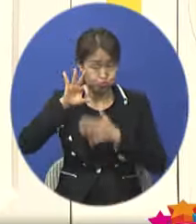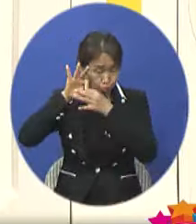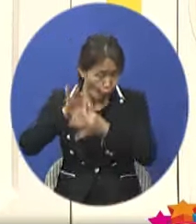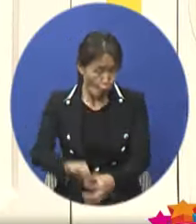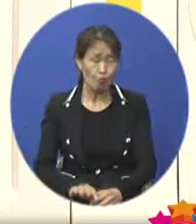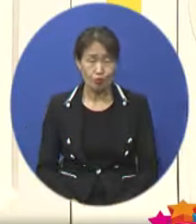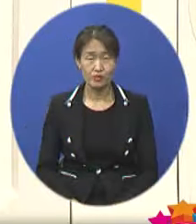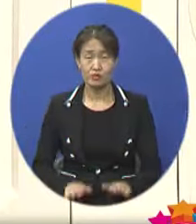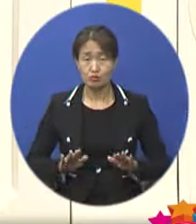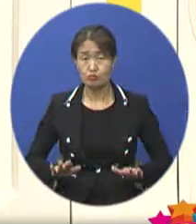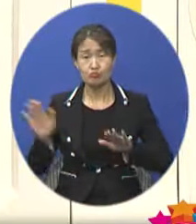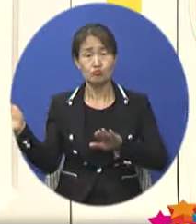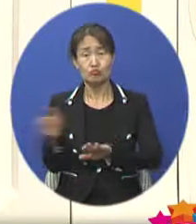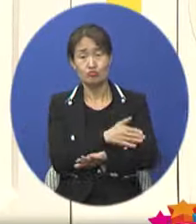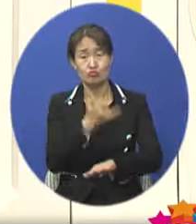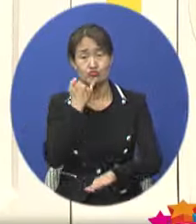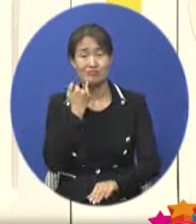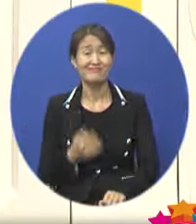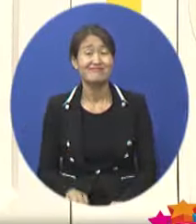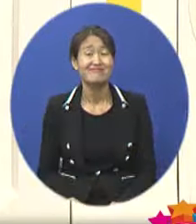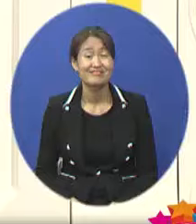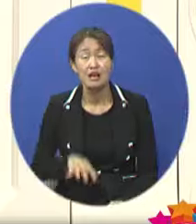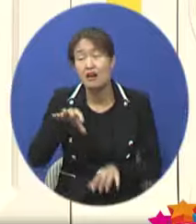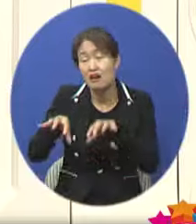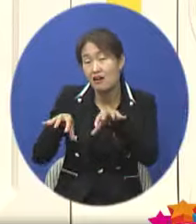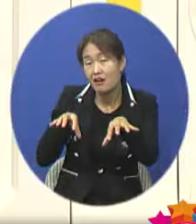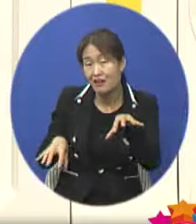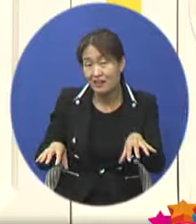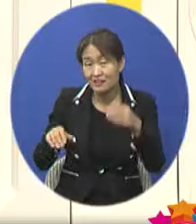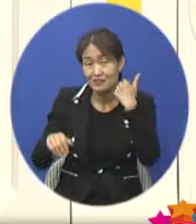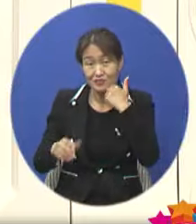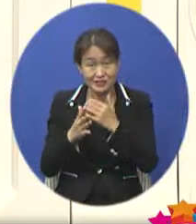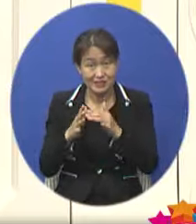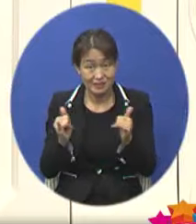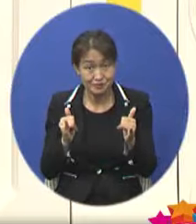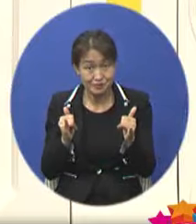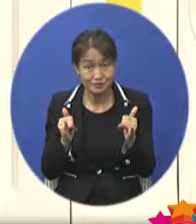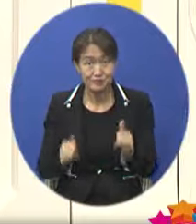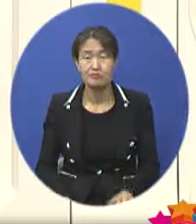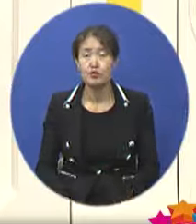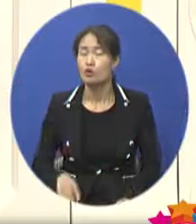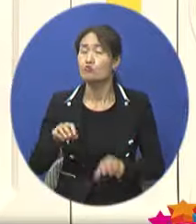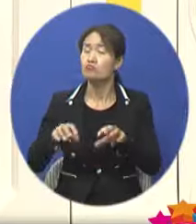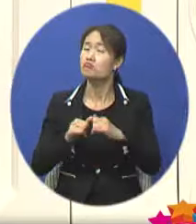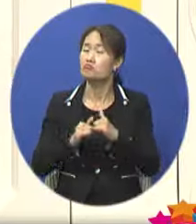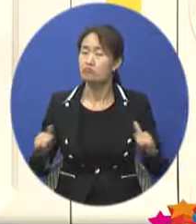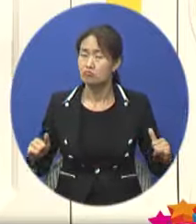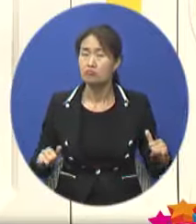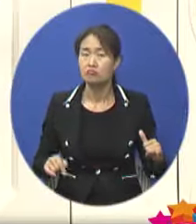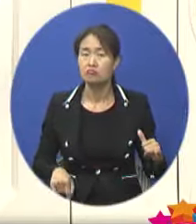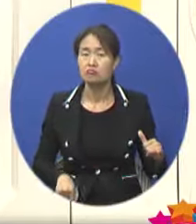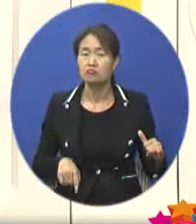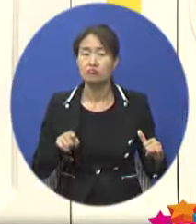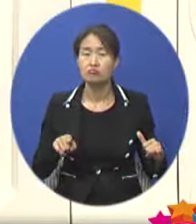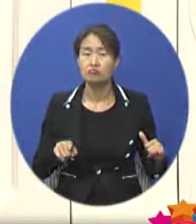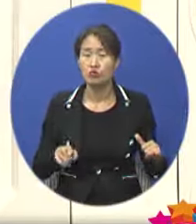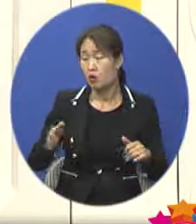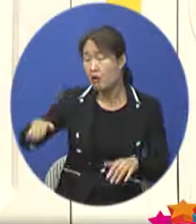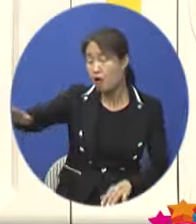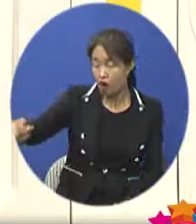아 지금부터 하시면 되죠. 예. 아니 예. 동네가 분들 있죠? 예. 동네 분들한테. 그쪽도